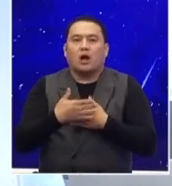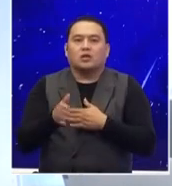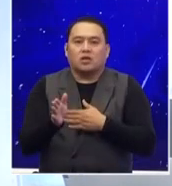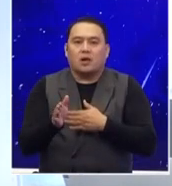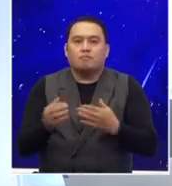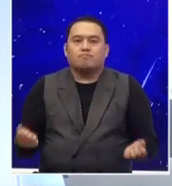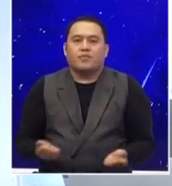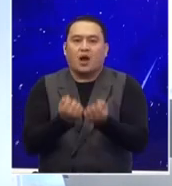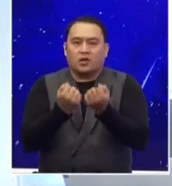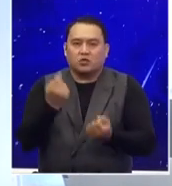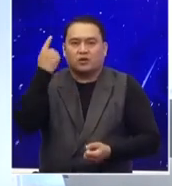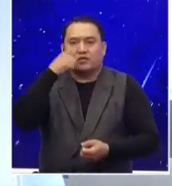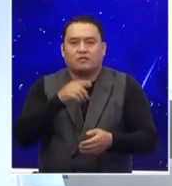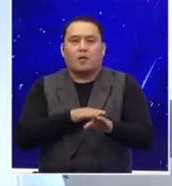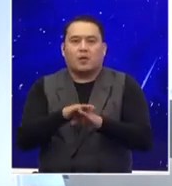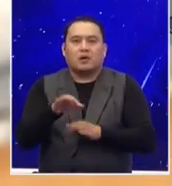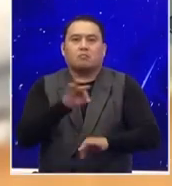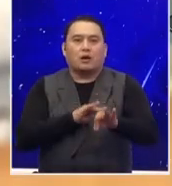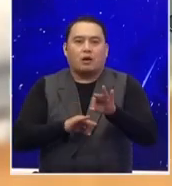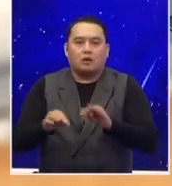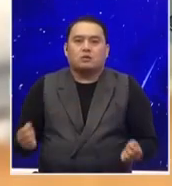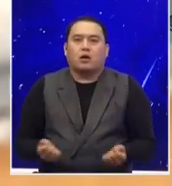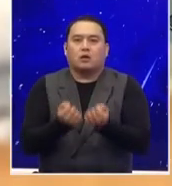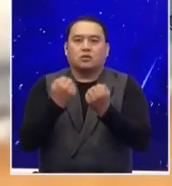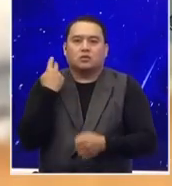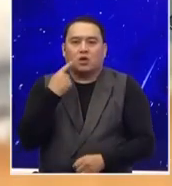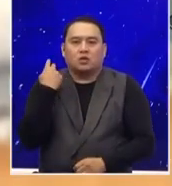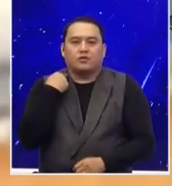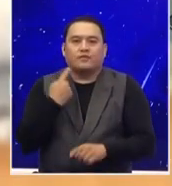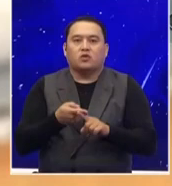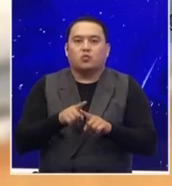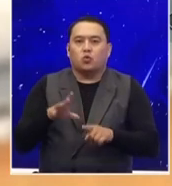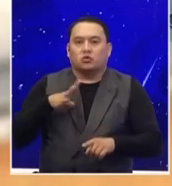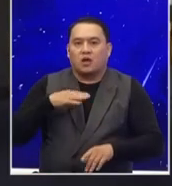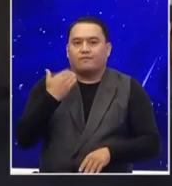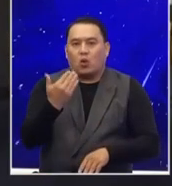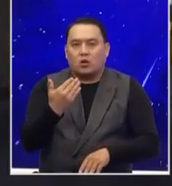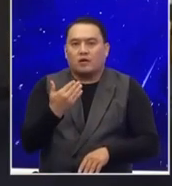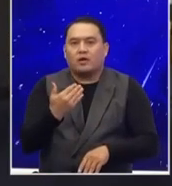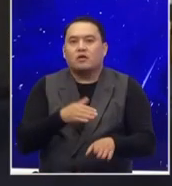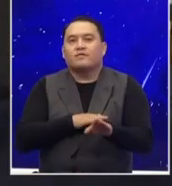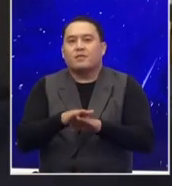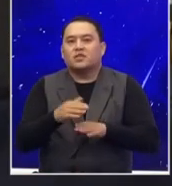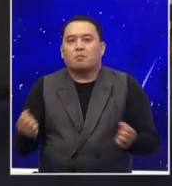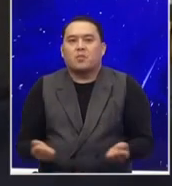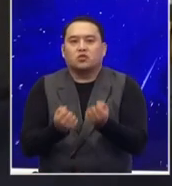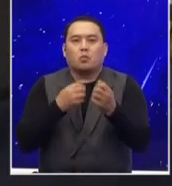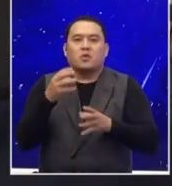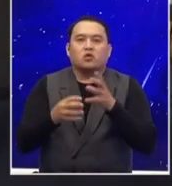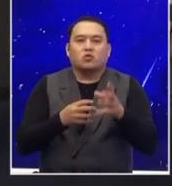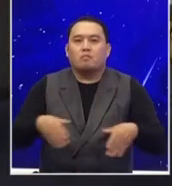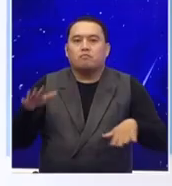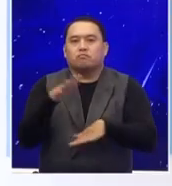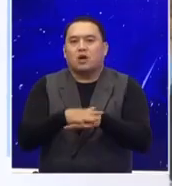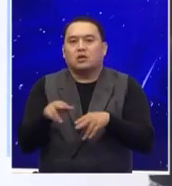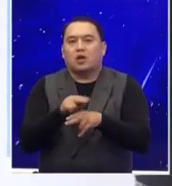двери, поддержав инициативу реализации проекта по развитию молодежного корпуса «Jazz Project». Он реализован при поддержке Международного